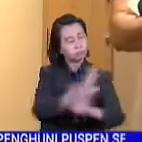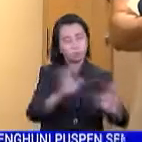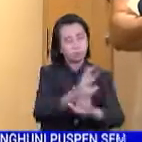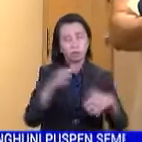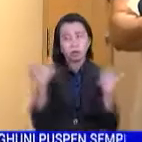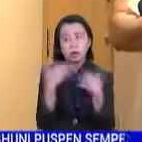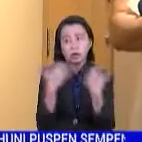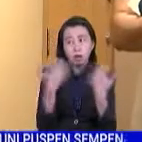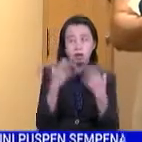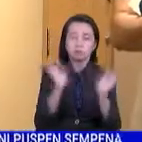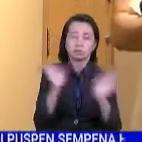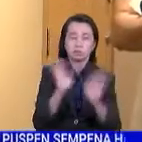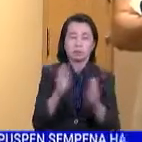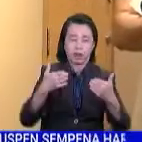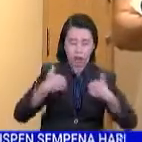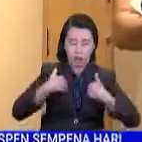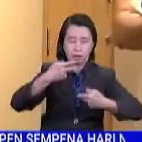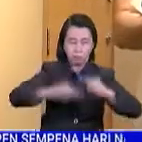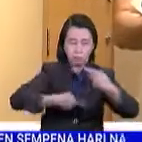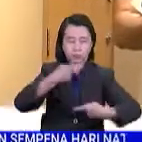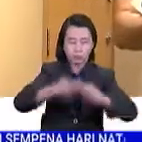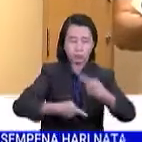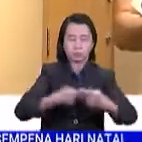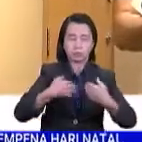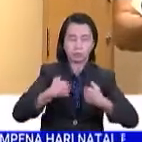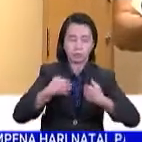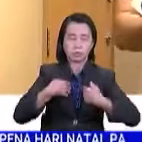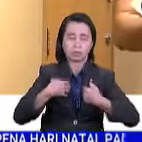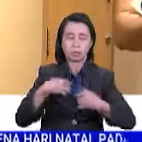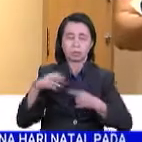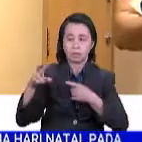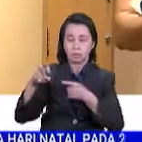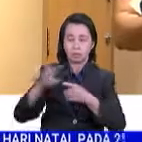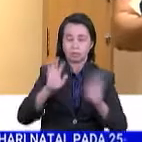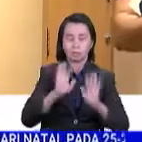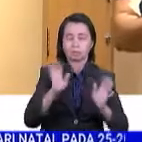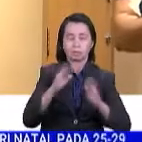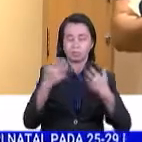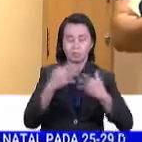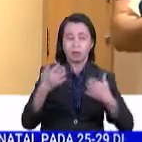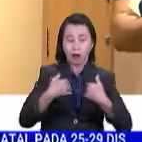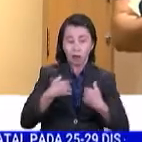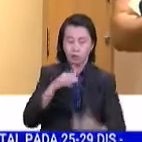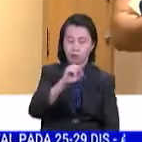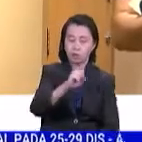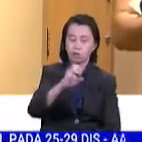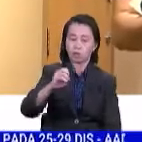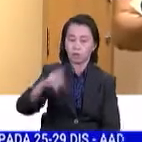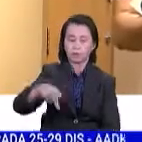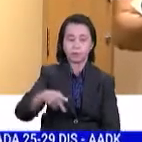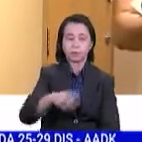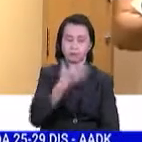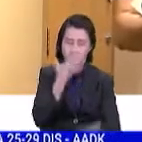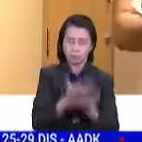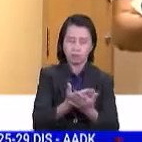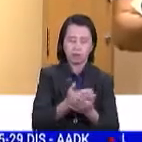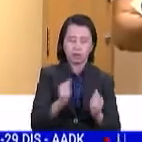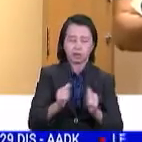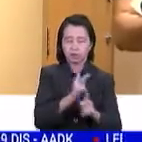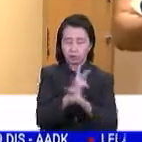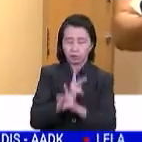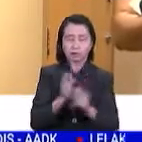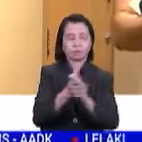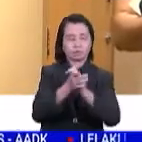dengan tabel kita ada proses Adapun nah eh sobat kita yang baik untuk kita menjaga keselamatan dan kelancaran